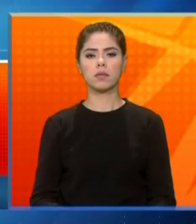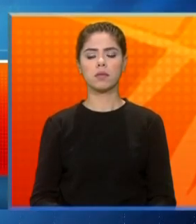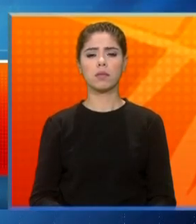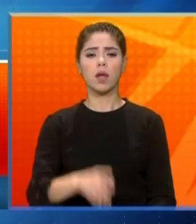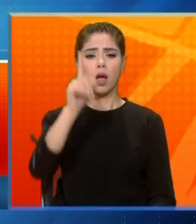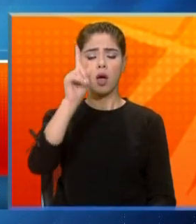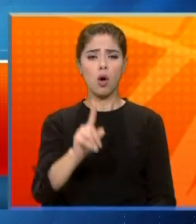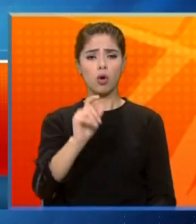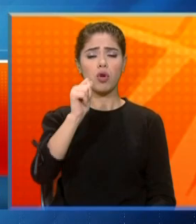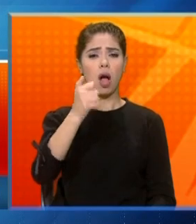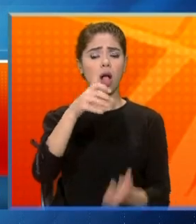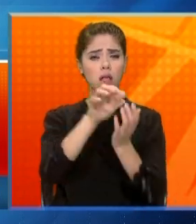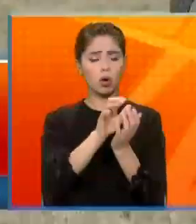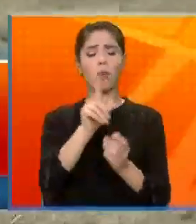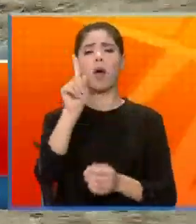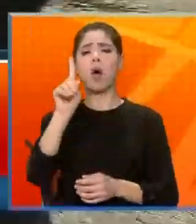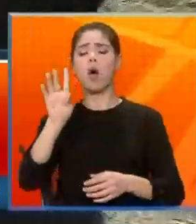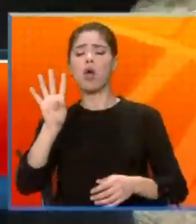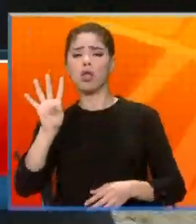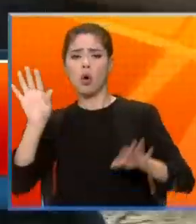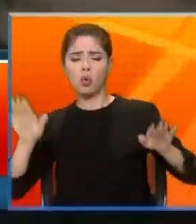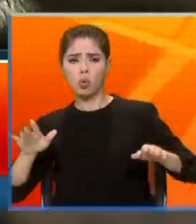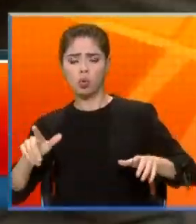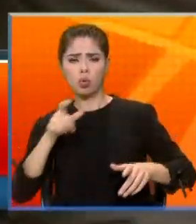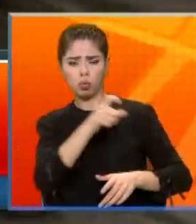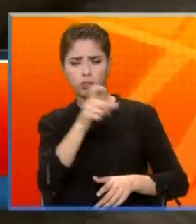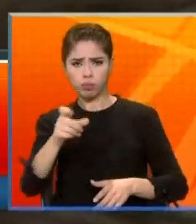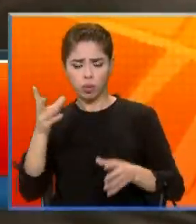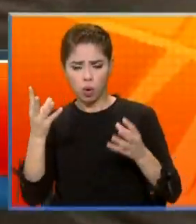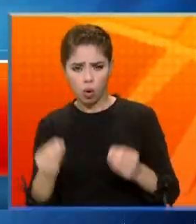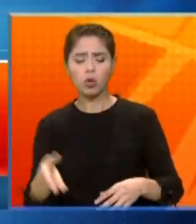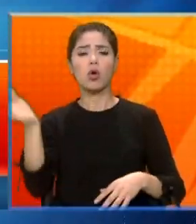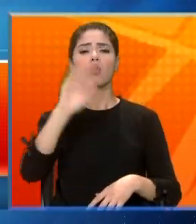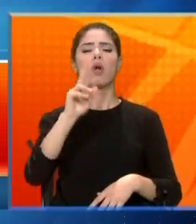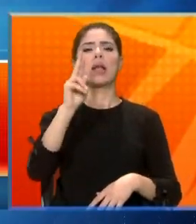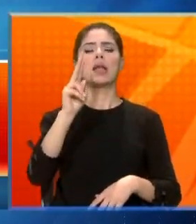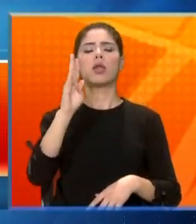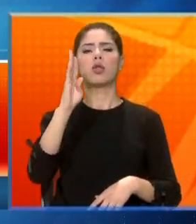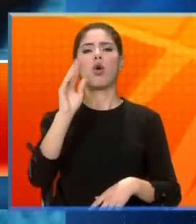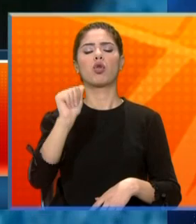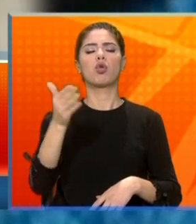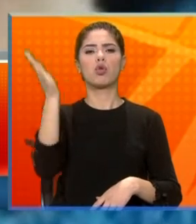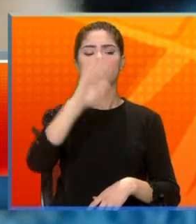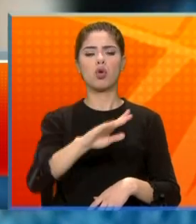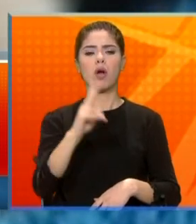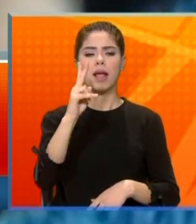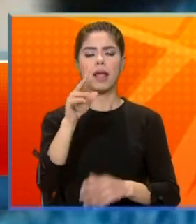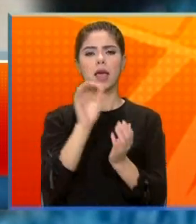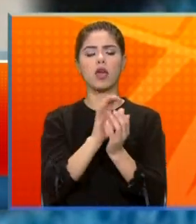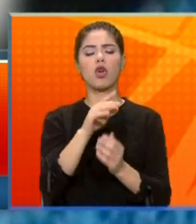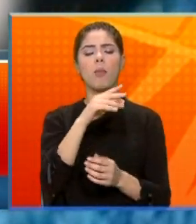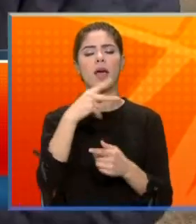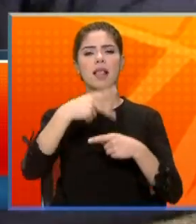Önce 6 köpek, 14 de güvercin katledildi. Olaydan 4 gün sonra 2 köpek daha zehirli tavuk etleriyle